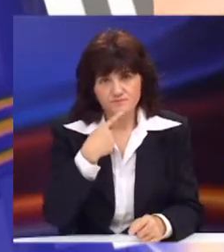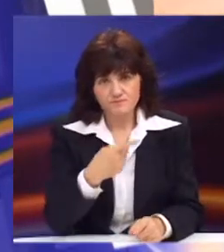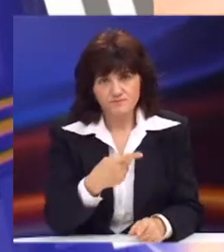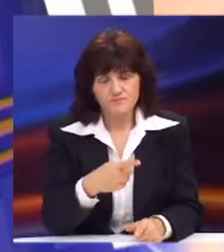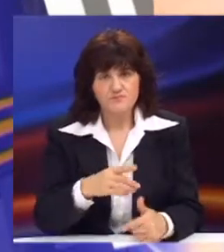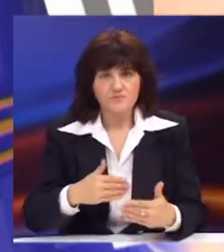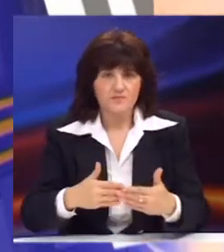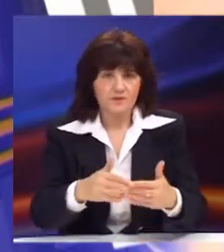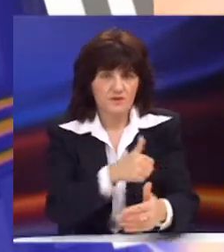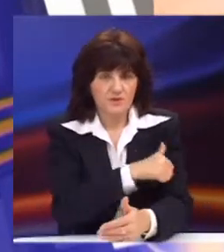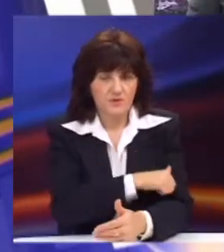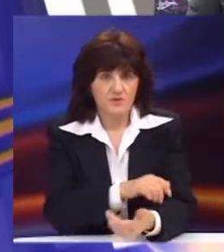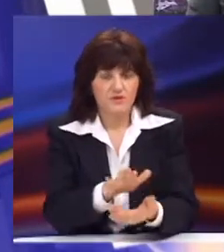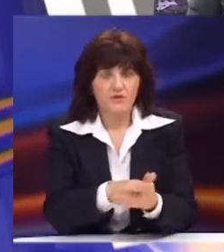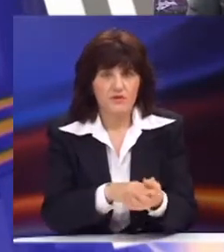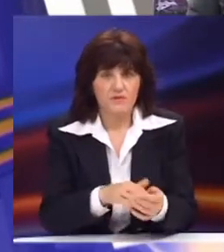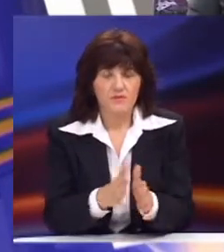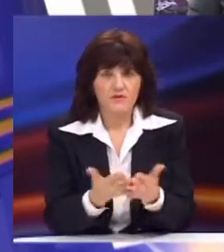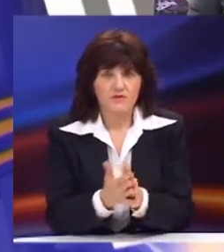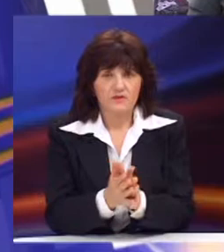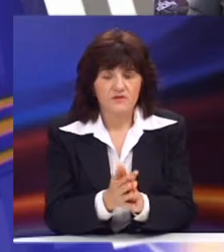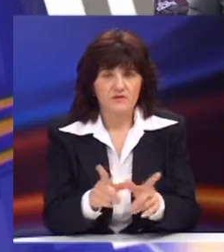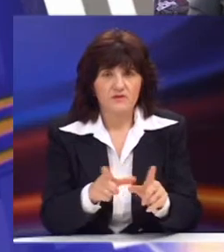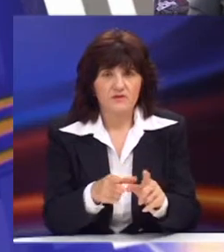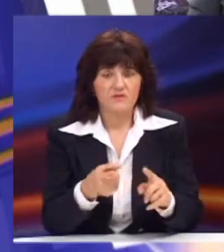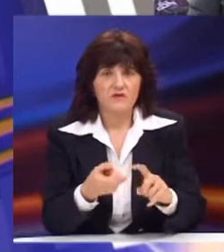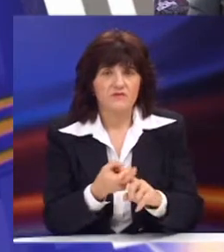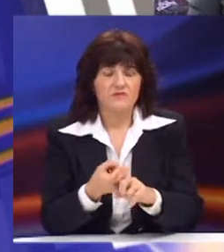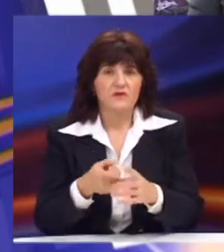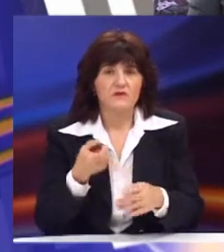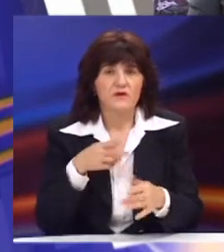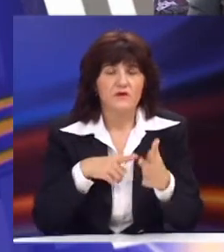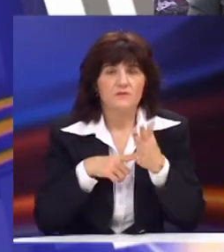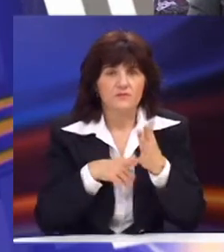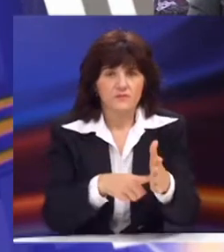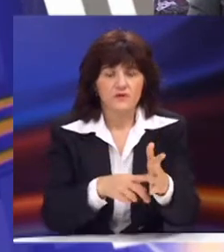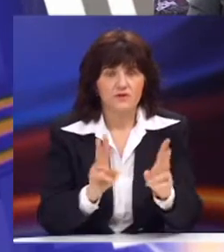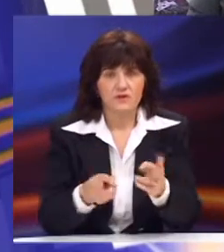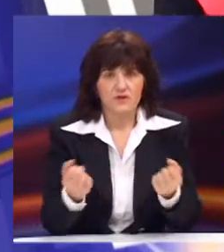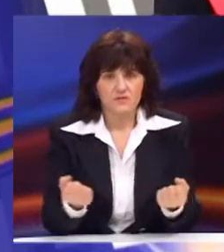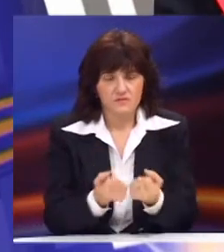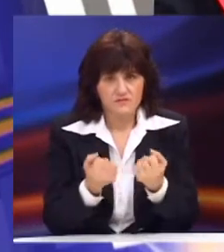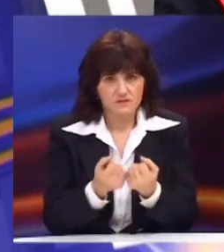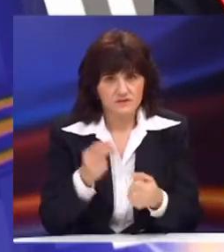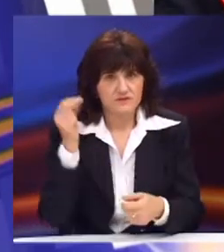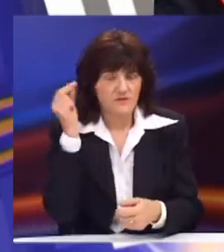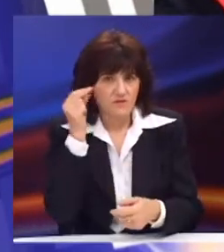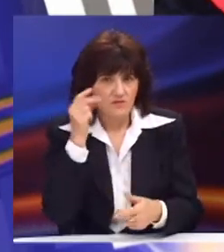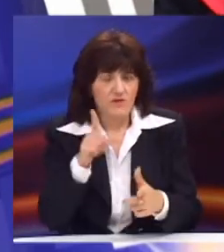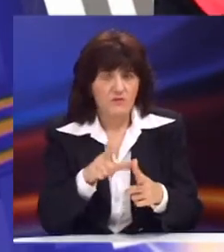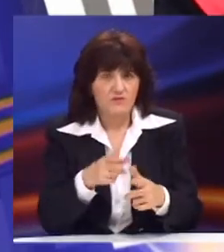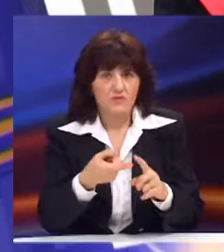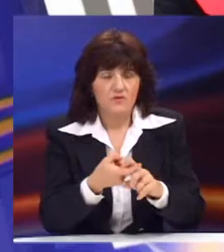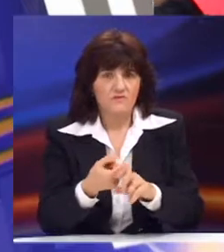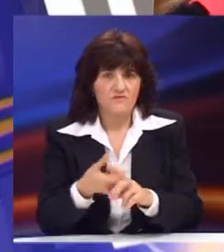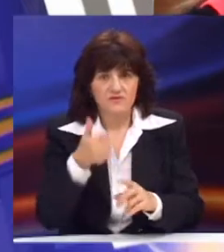prosvete, učenicima će početkom sledeće godine biti dostupne i zbirke zadataka sa model zadacima, kojima će moći da provere stečena znanja i veštine u